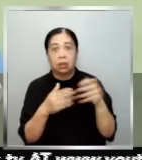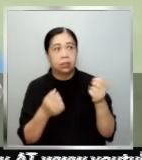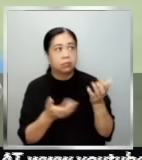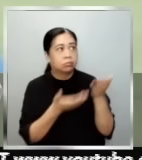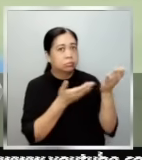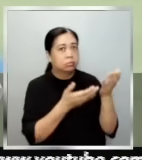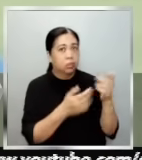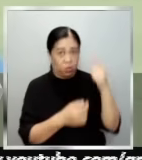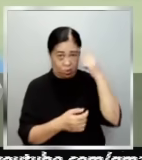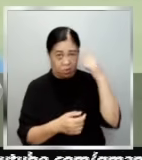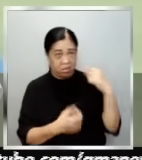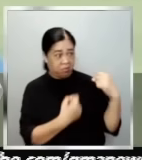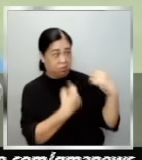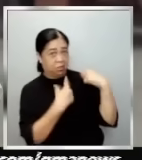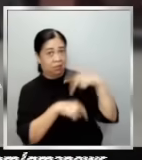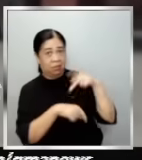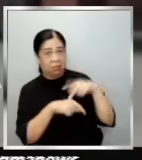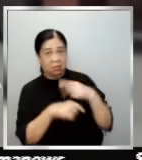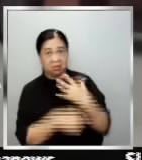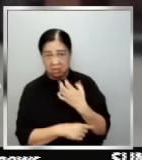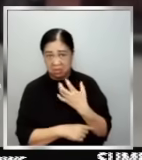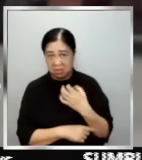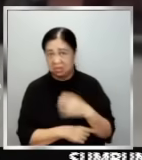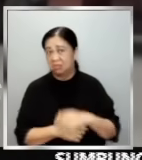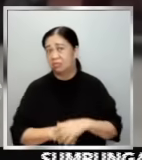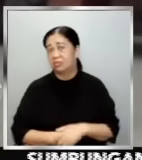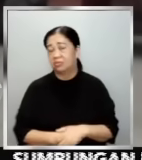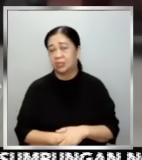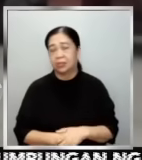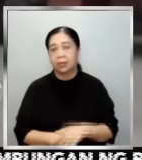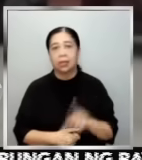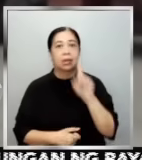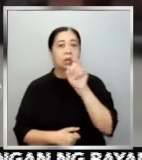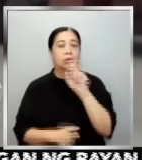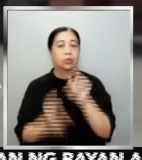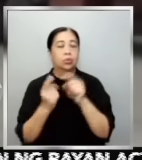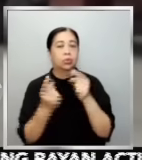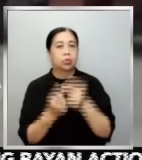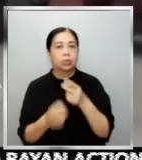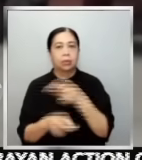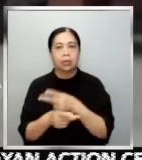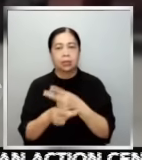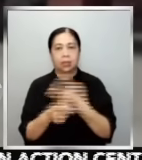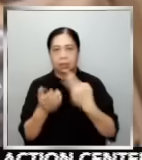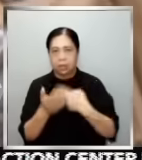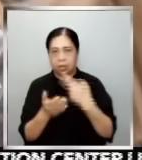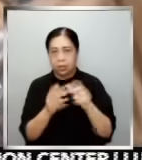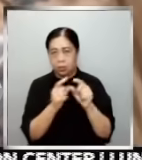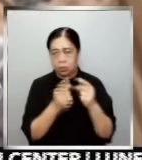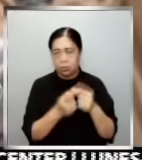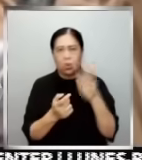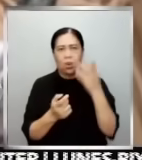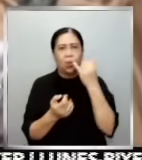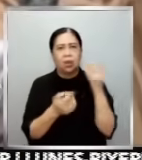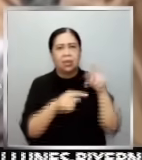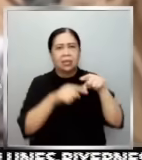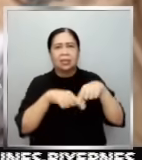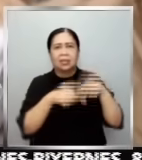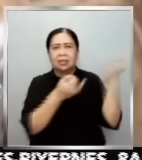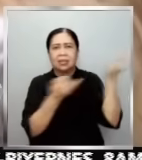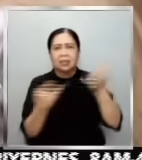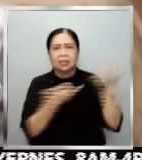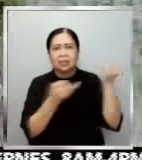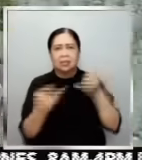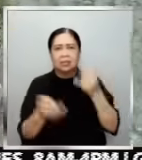they will sell it to us at 500 tanong naman ng grupong bantay bigas bakit sa importasyon pa rin nakatuon ng pansin ng